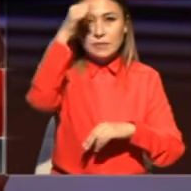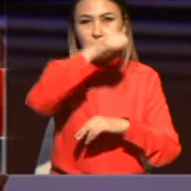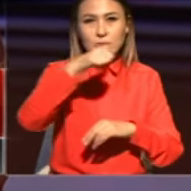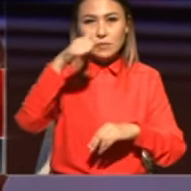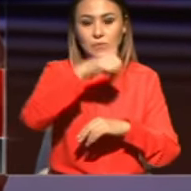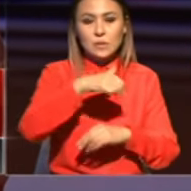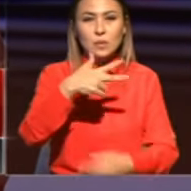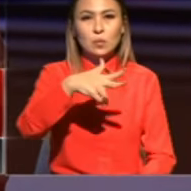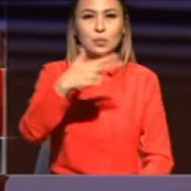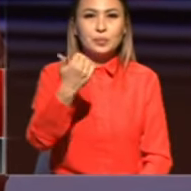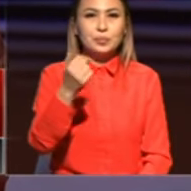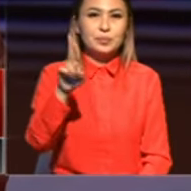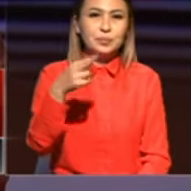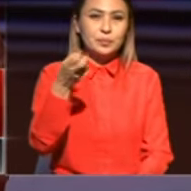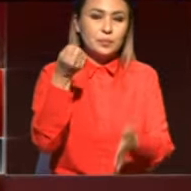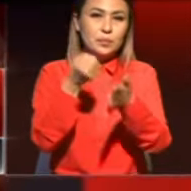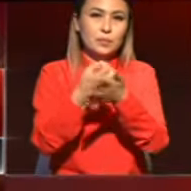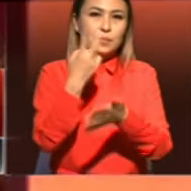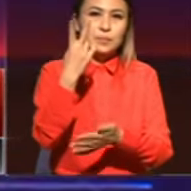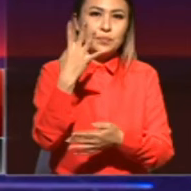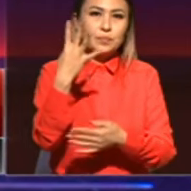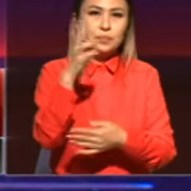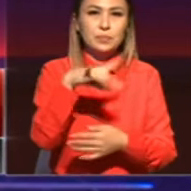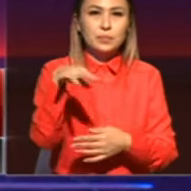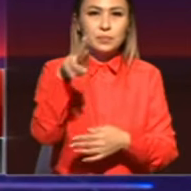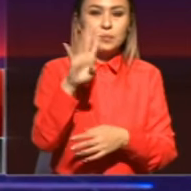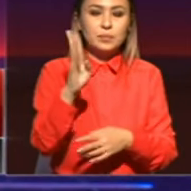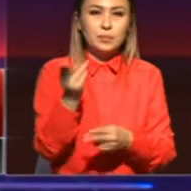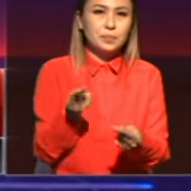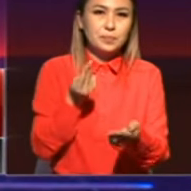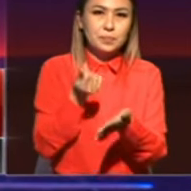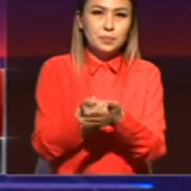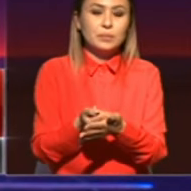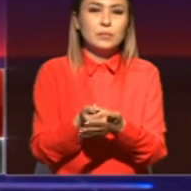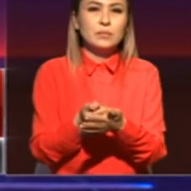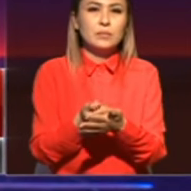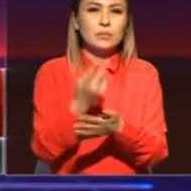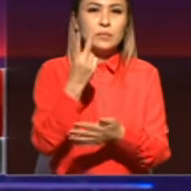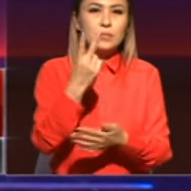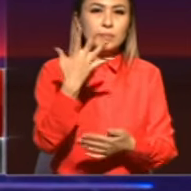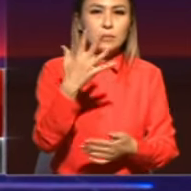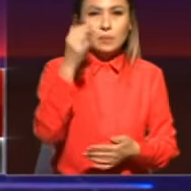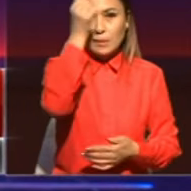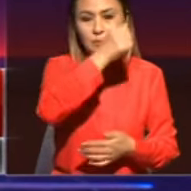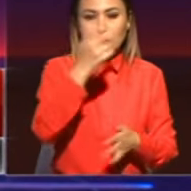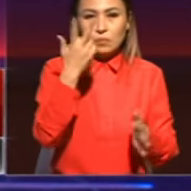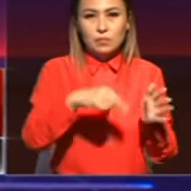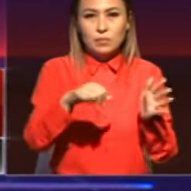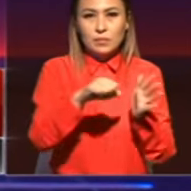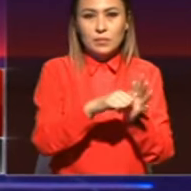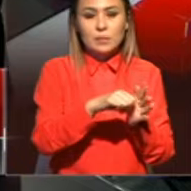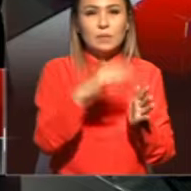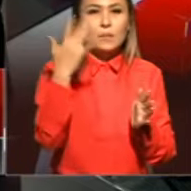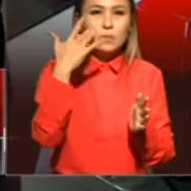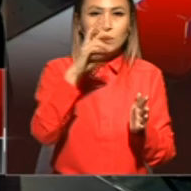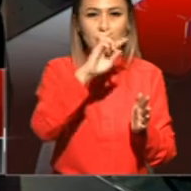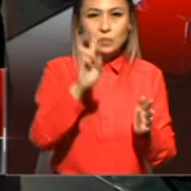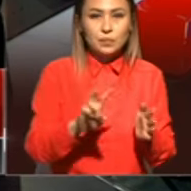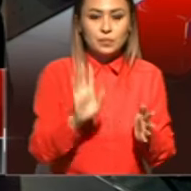31 желтоқсанға дейін 24 миллиард төлейміз сыртқа ақш доллары. 25 жылы 36 миллиард ақш доллары дейміз,